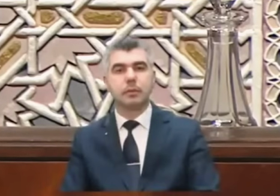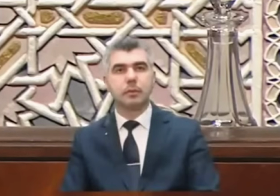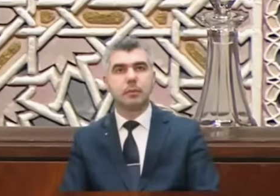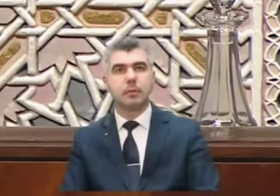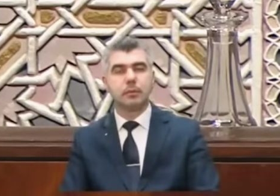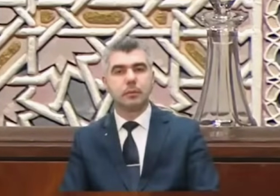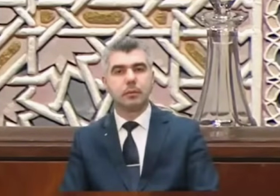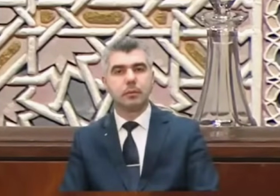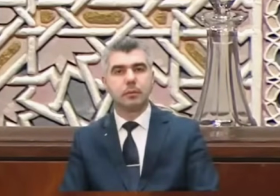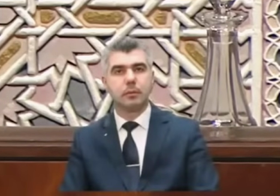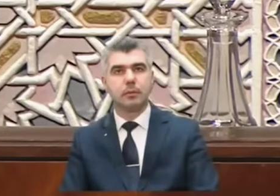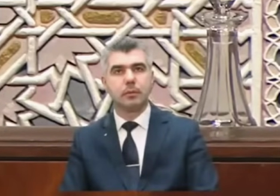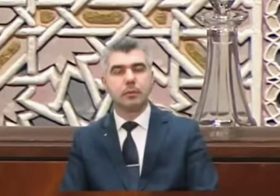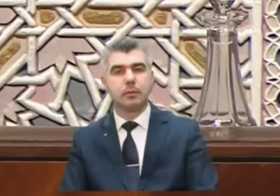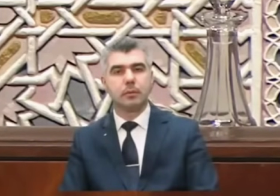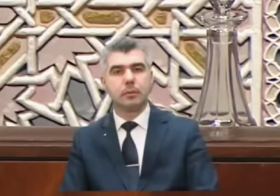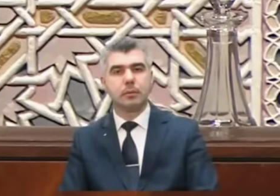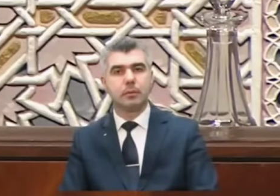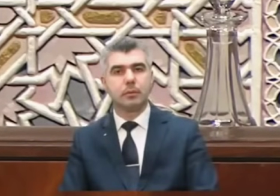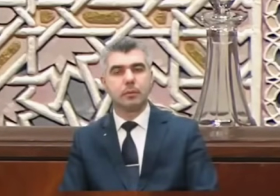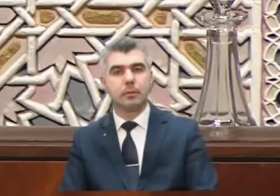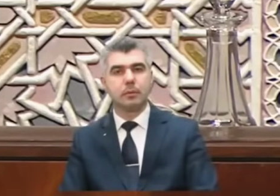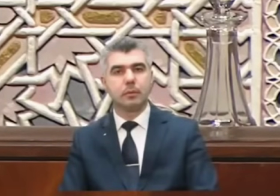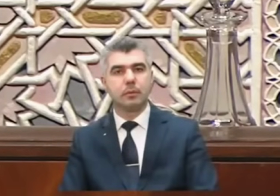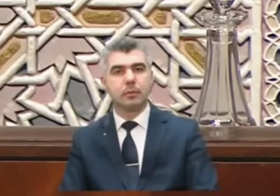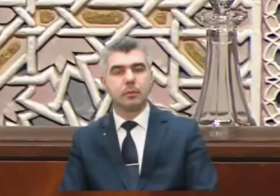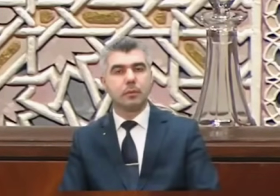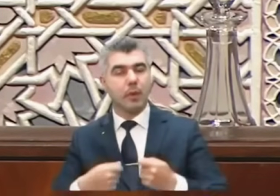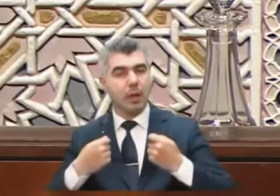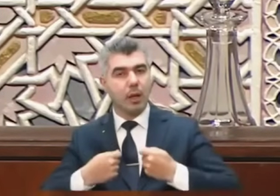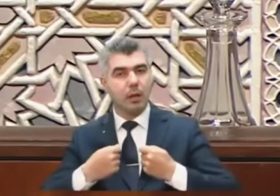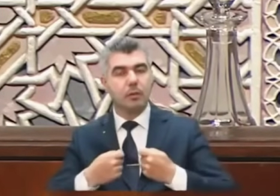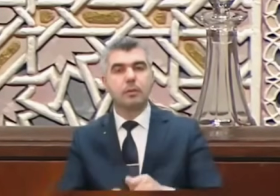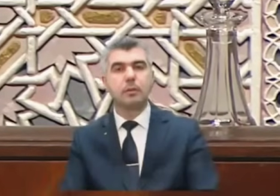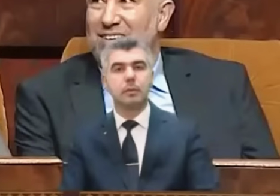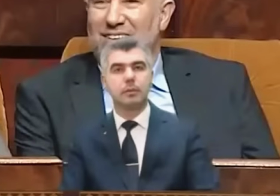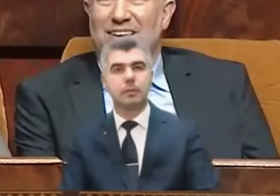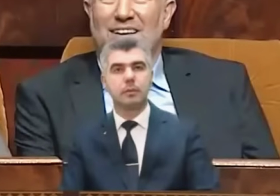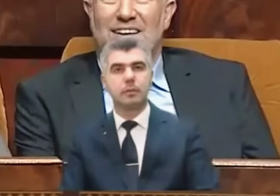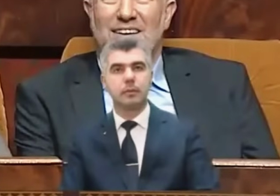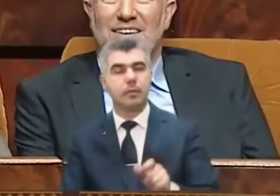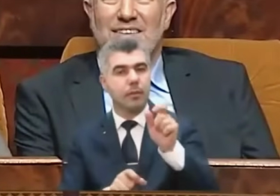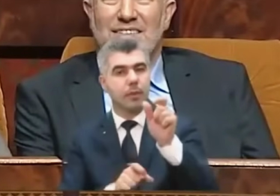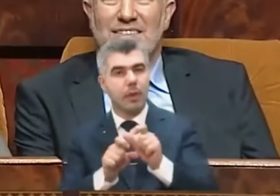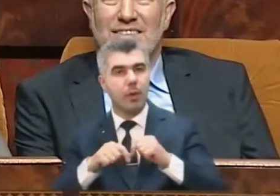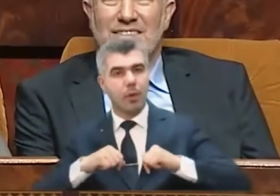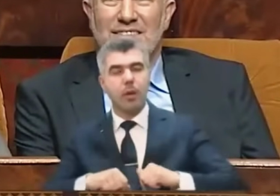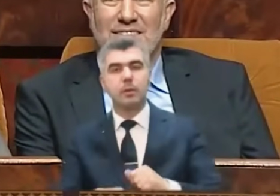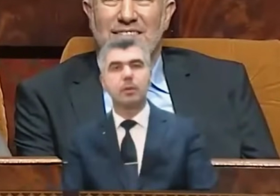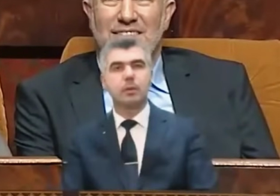ندير له جلسه غير. تفضل السيده النائبه المحترمه. السيدات والساده النواب، الساده الوزراء